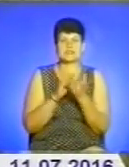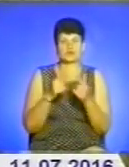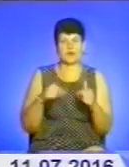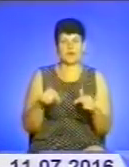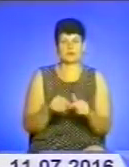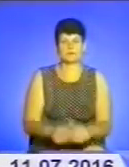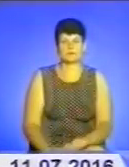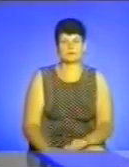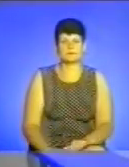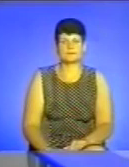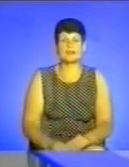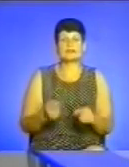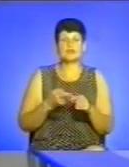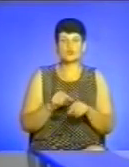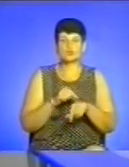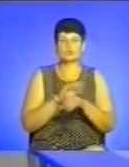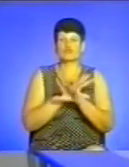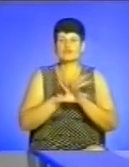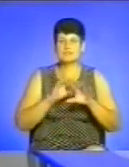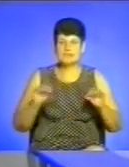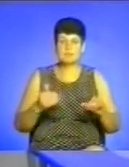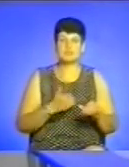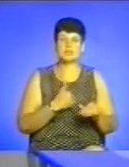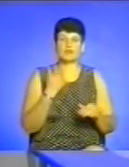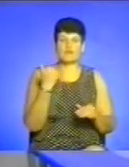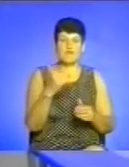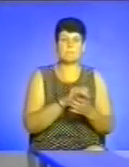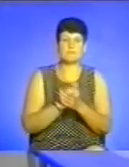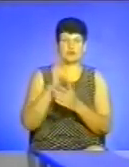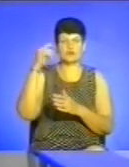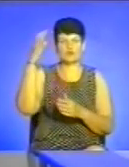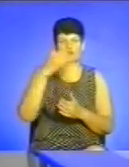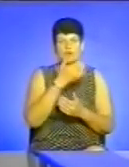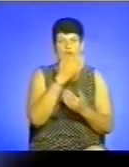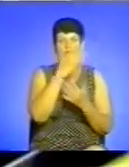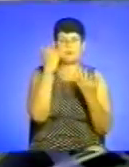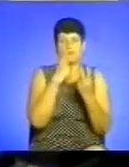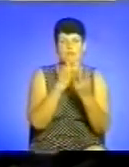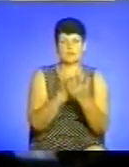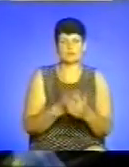На цю годину у мене все. Я бажаю вам мирного і сонячного неба. Побачимось!